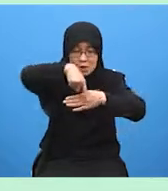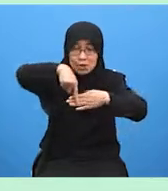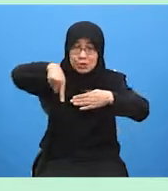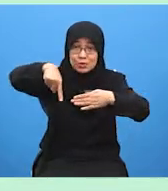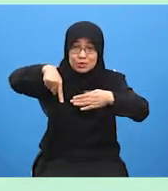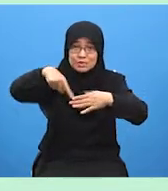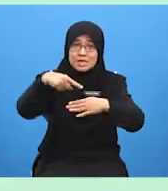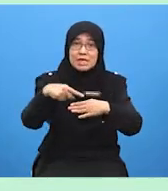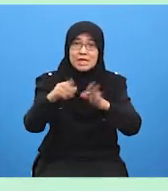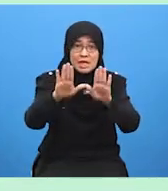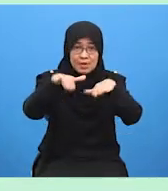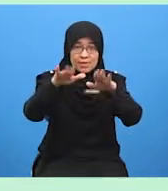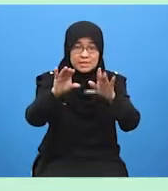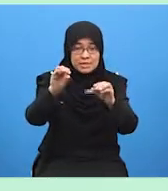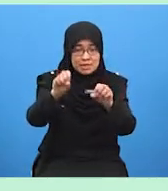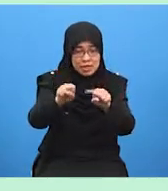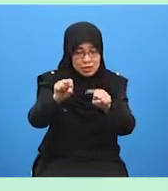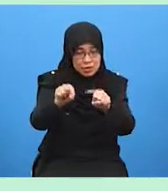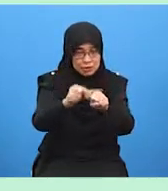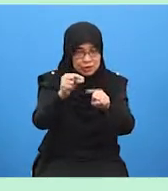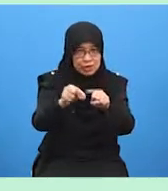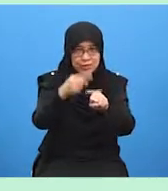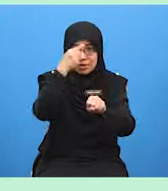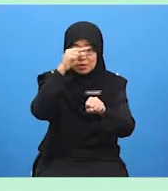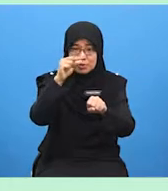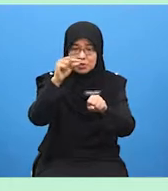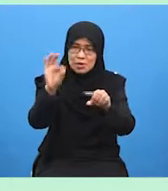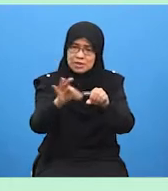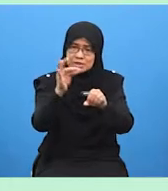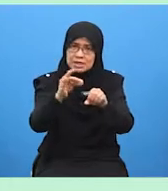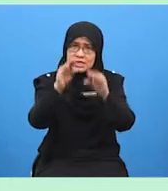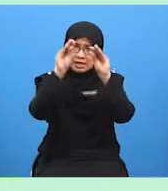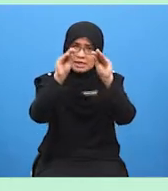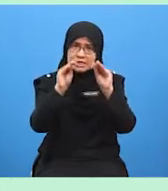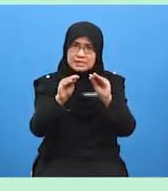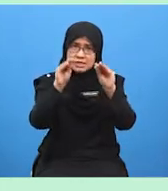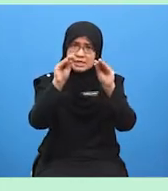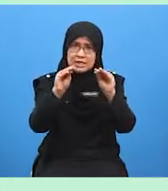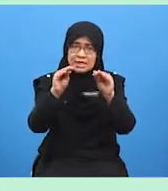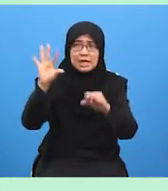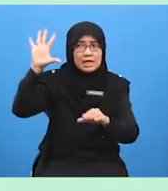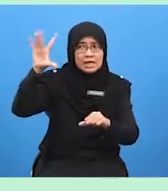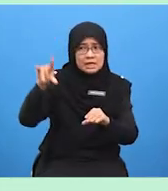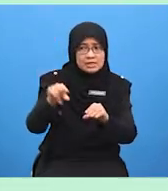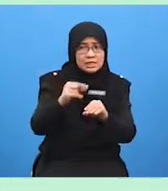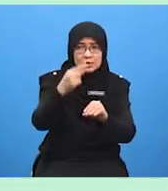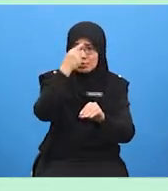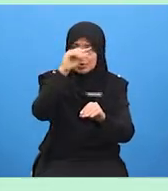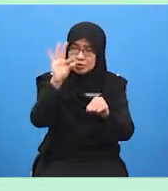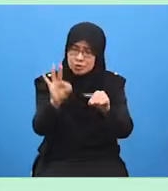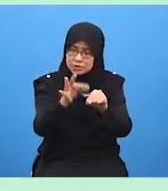Mesin sulaman digunakan untuk menjahit hiasan sulaman. Jarum jahit digunakan untuk